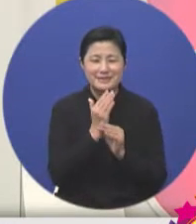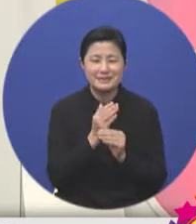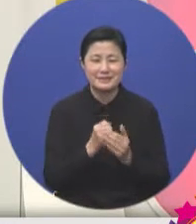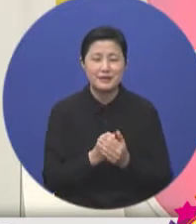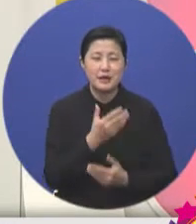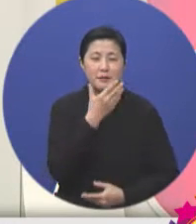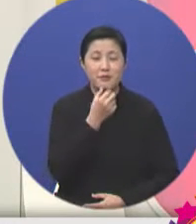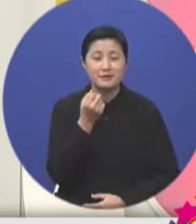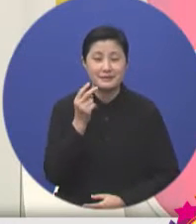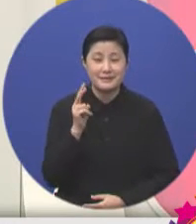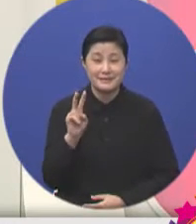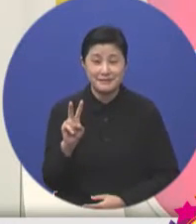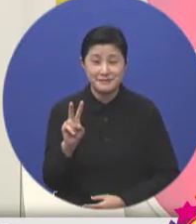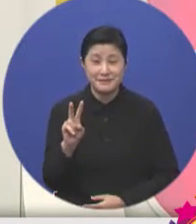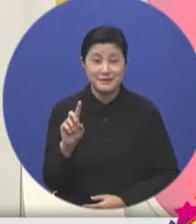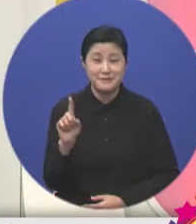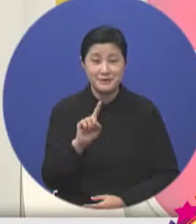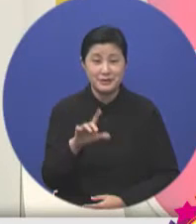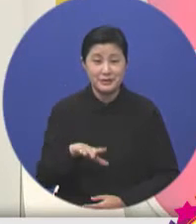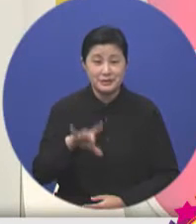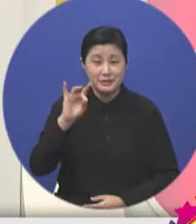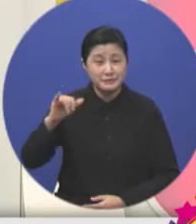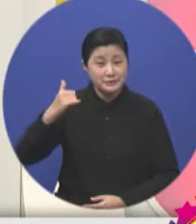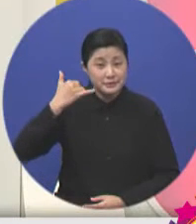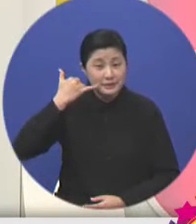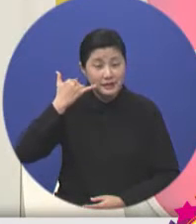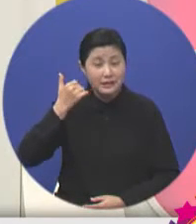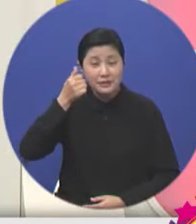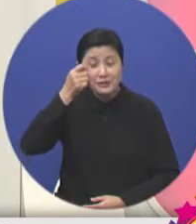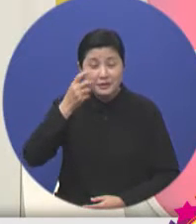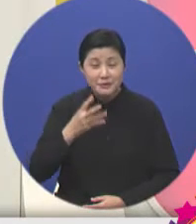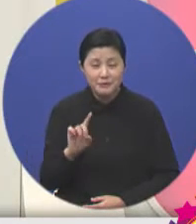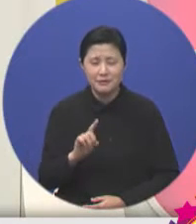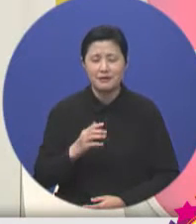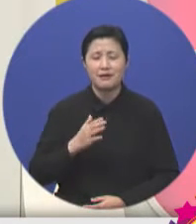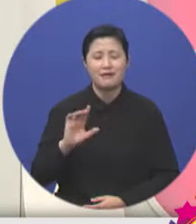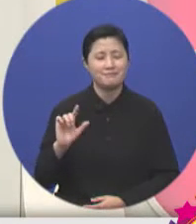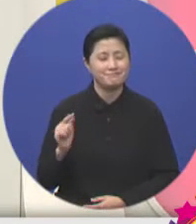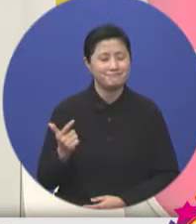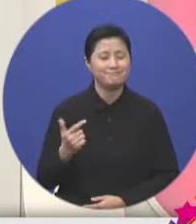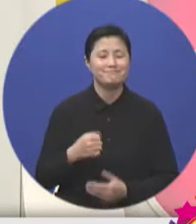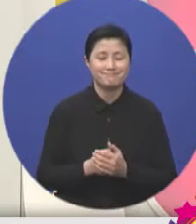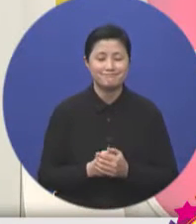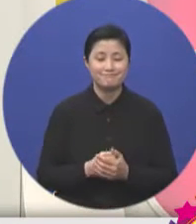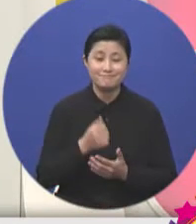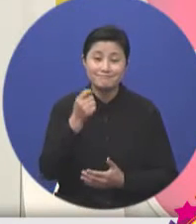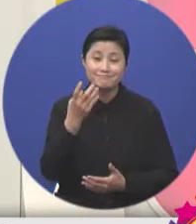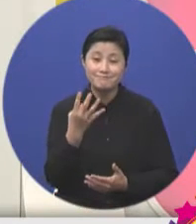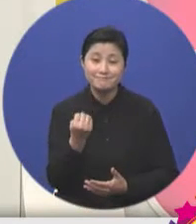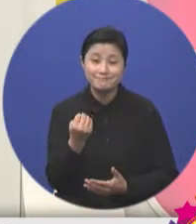자, 저희 복지TV 어떻게 처음 전화 주시는 건가요? 아니요. 몇 번째세요?